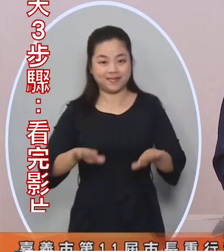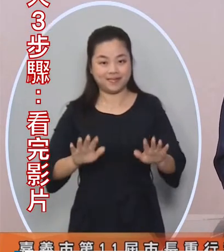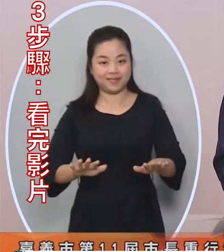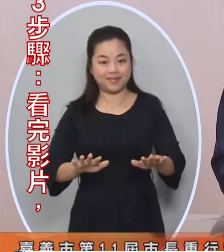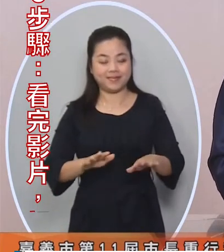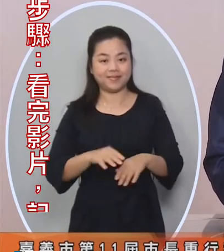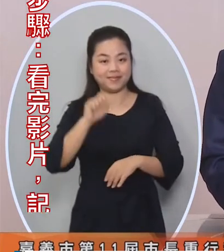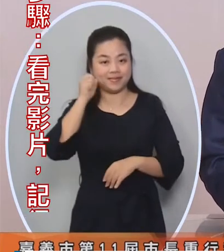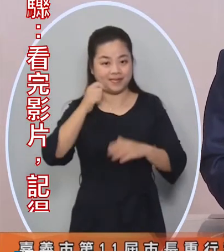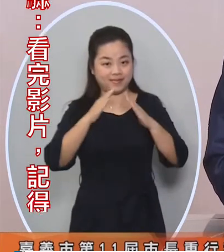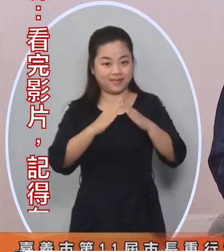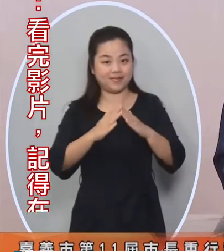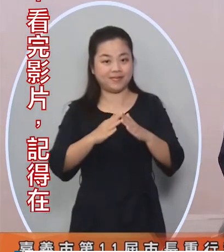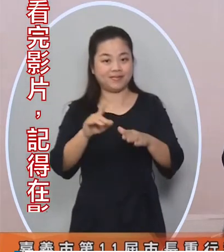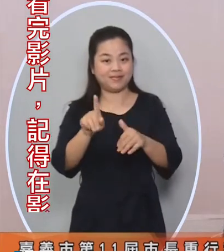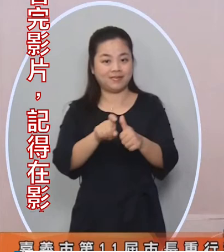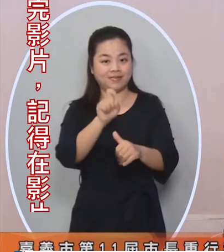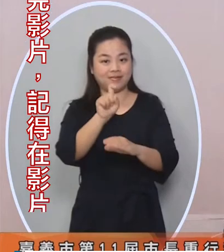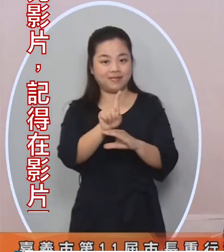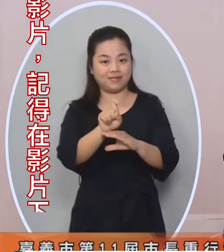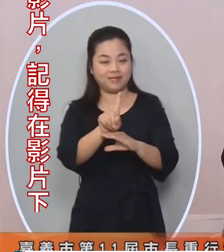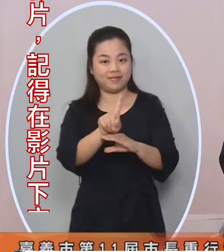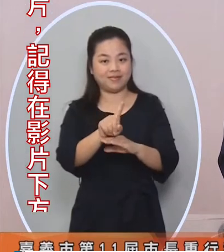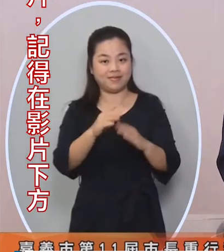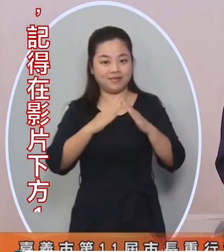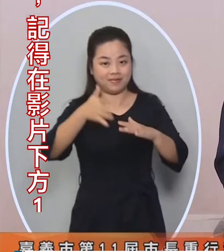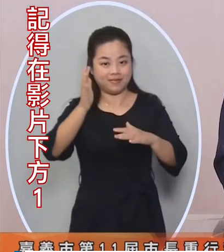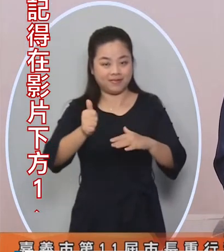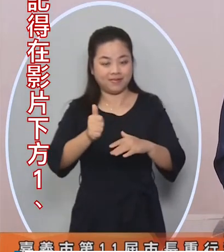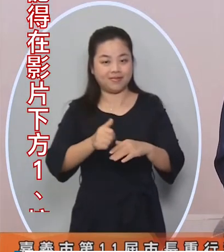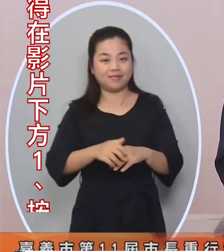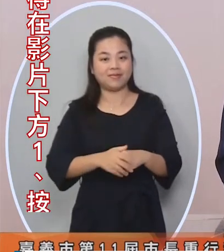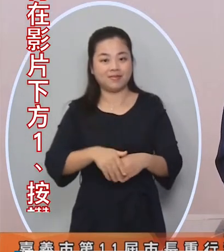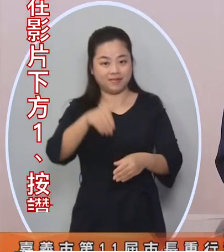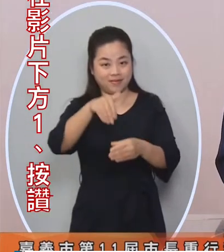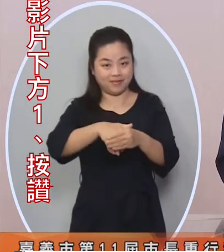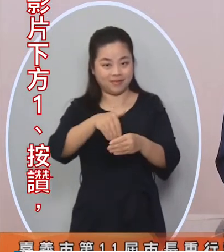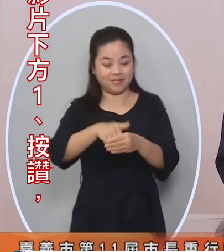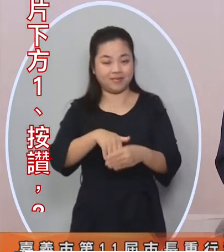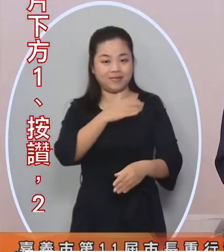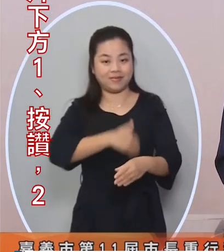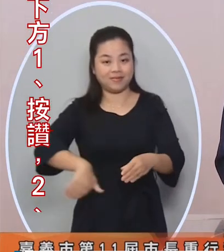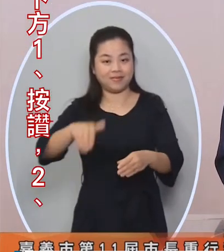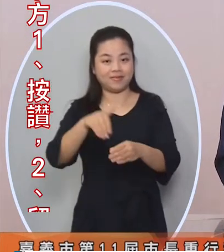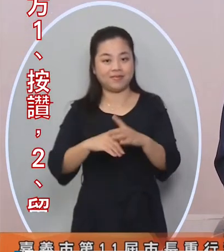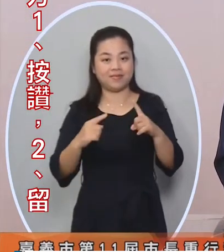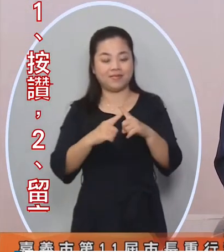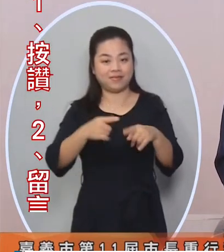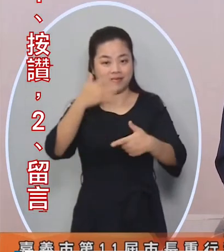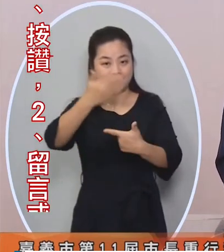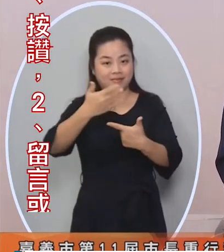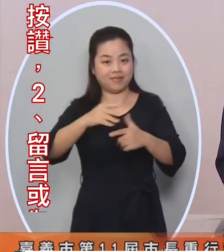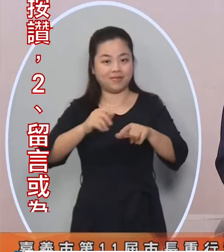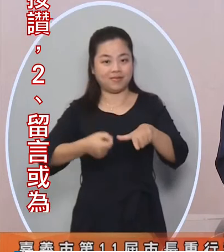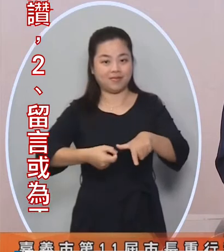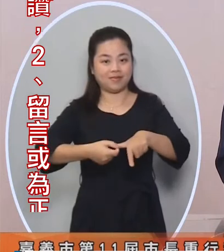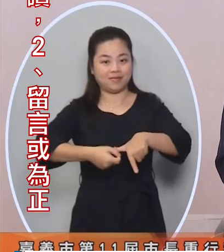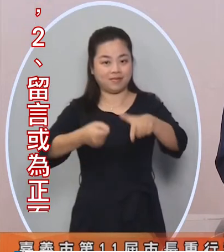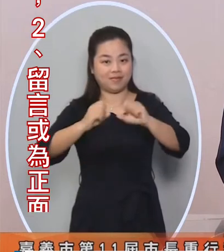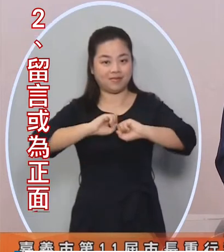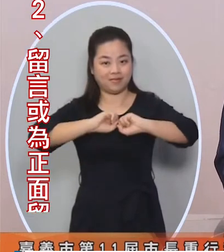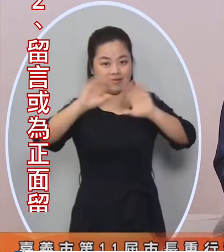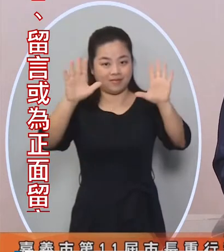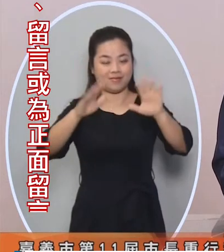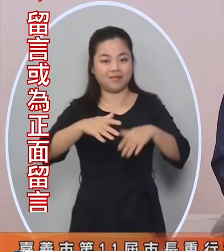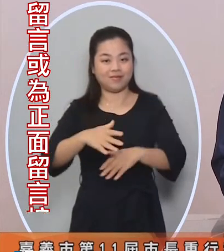仔日是嘉义市第十一届市长中型选举候选人电视公办